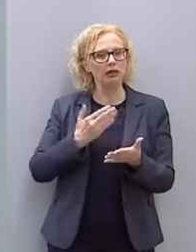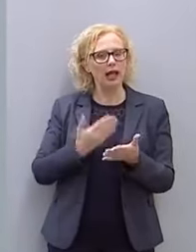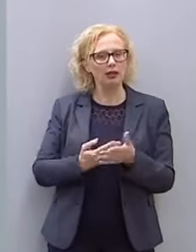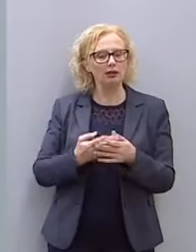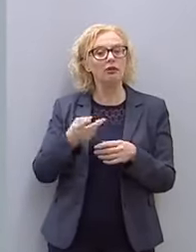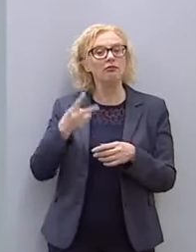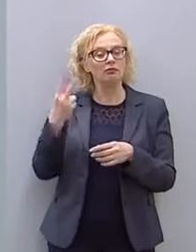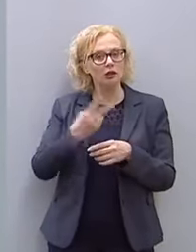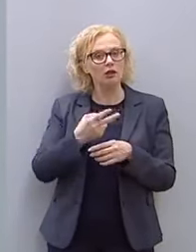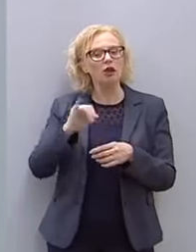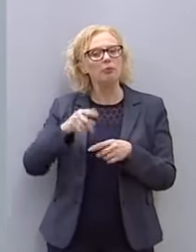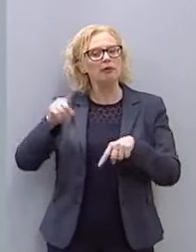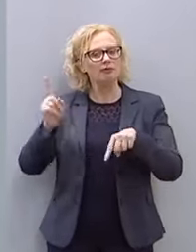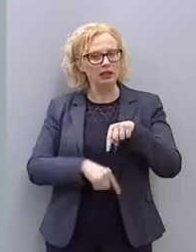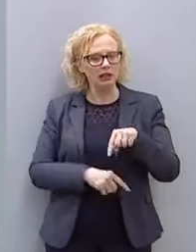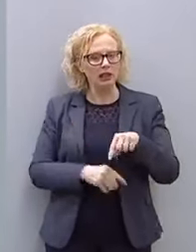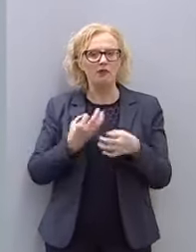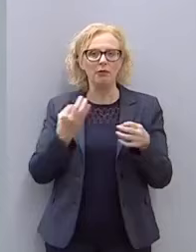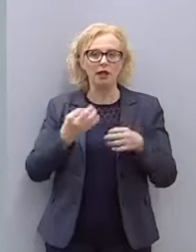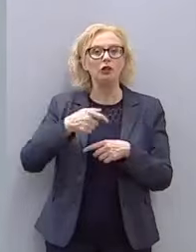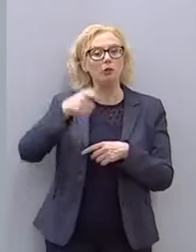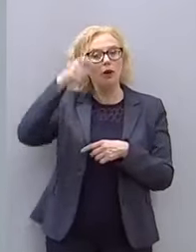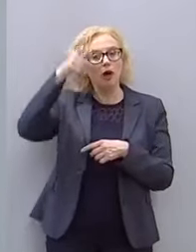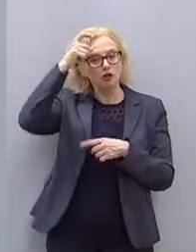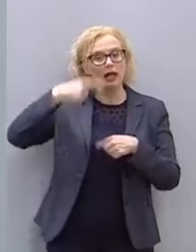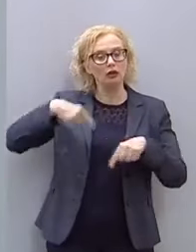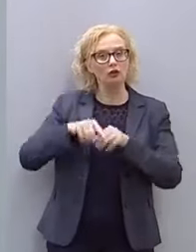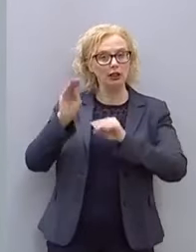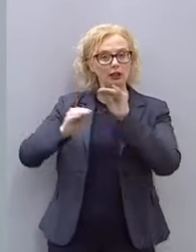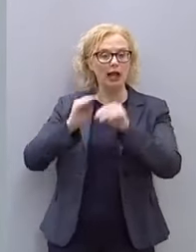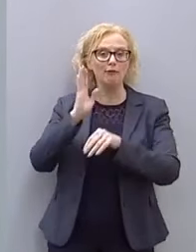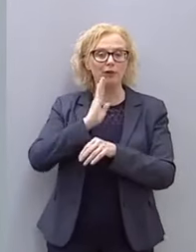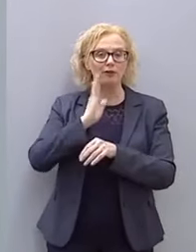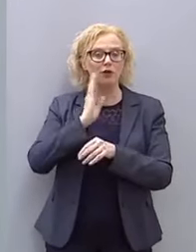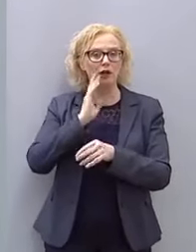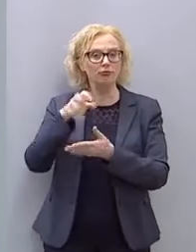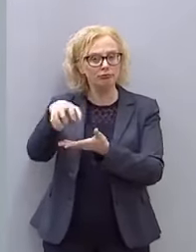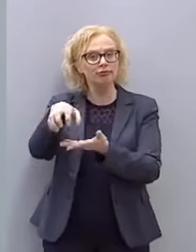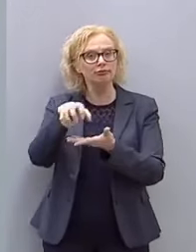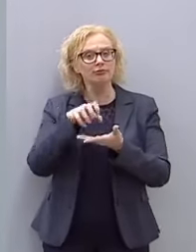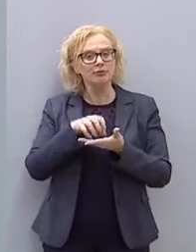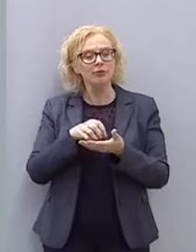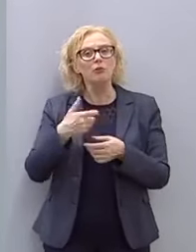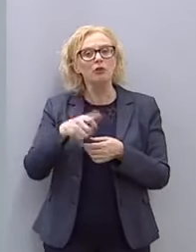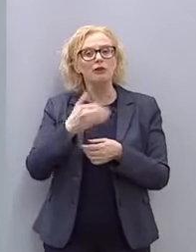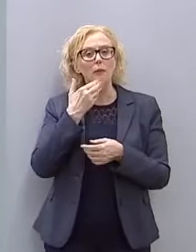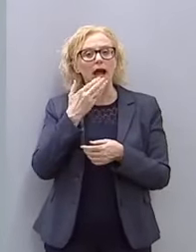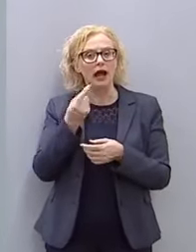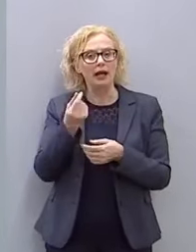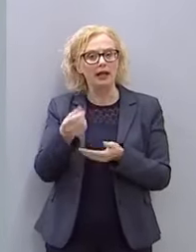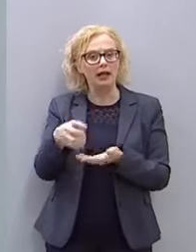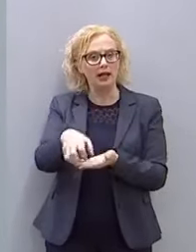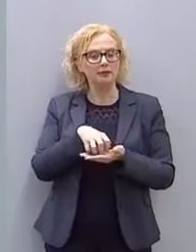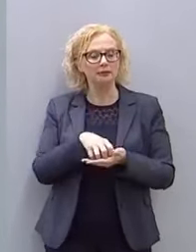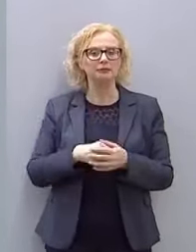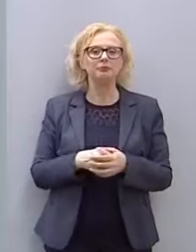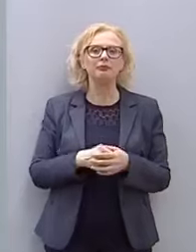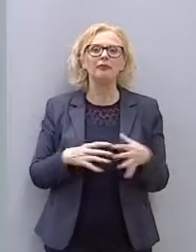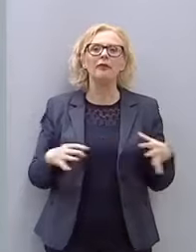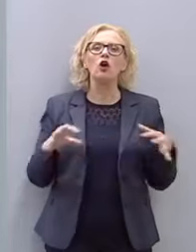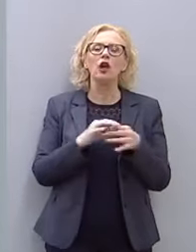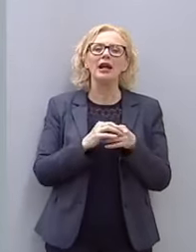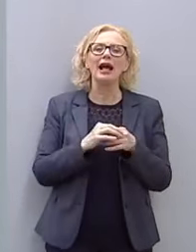bene ovviamente allo stato chiederemo che ci venga riconosciuto questo mancato incasso per quanto riguarda le colonie